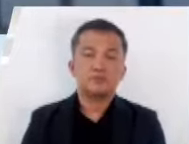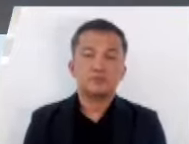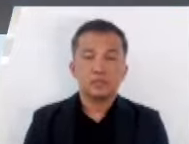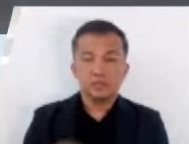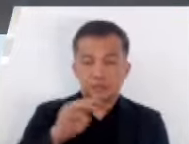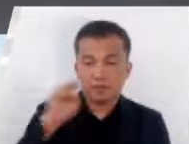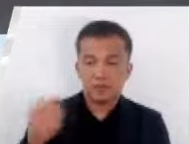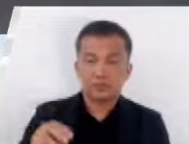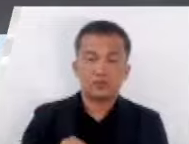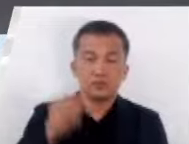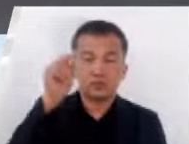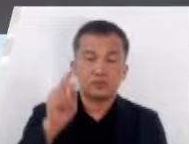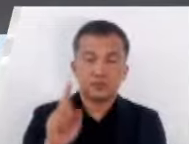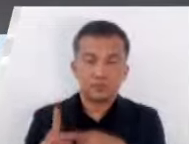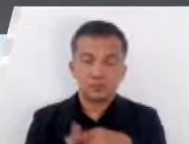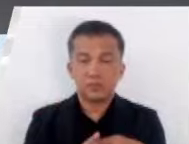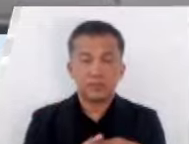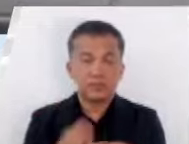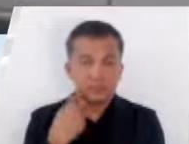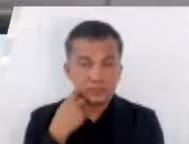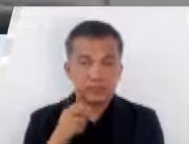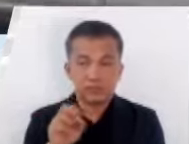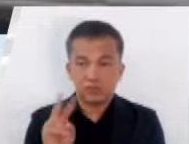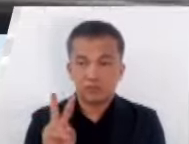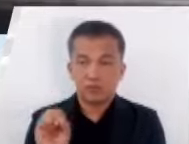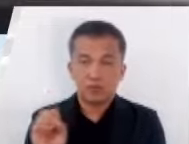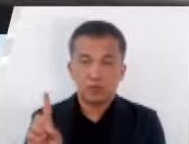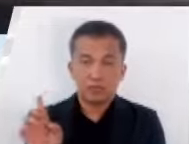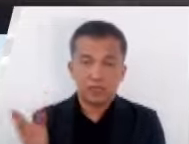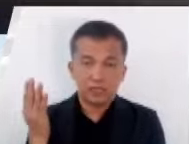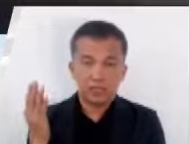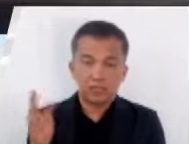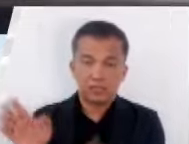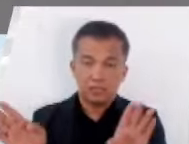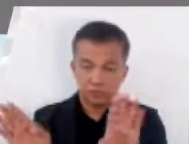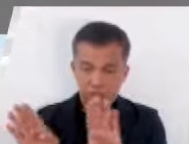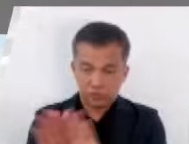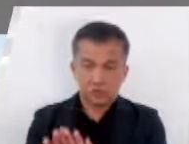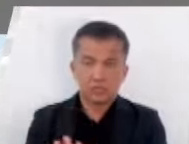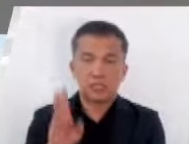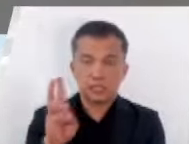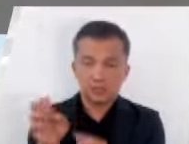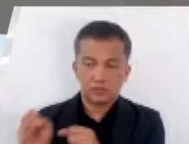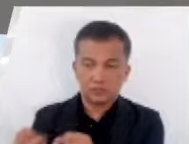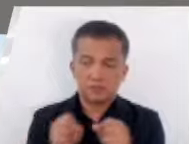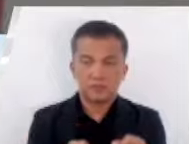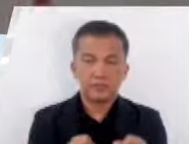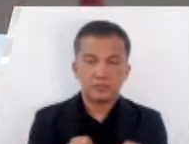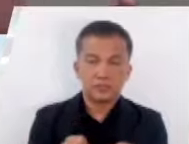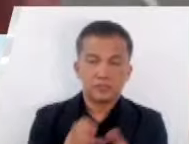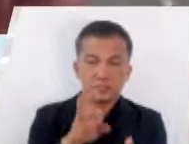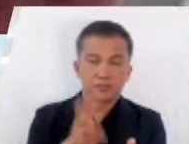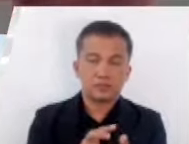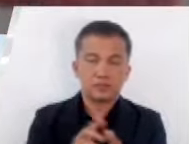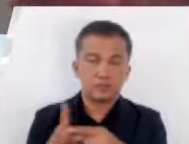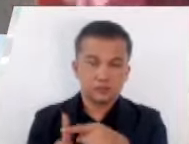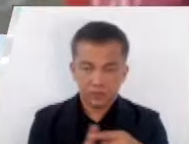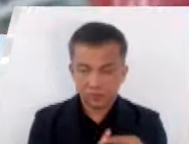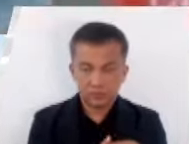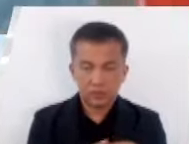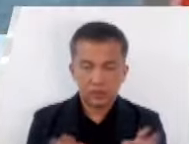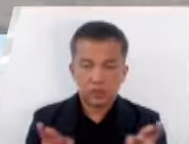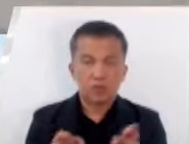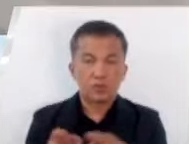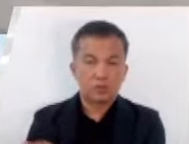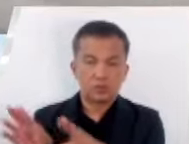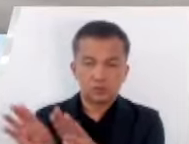naman, simula pa kaninang 12:01 ng umaga, nakasara na ang anim na kalsada sa vicinity ng sementeryo. May road closure din sa